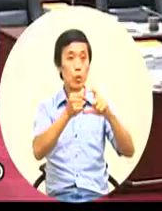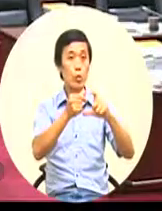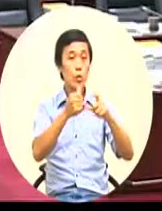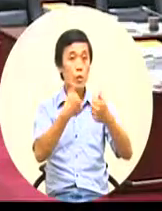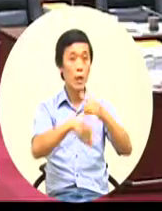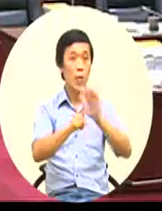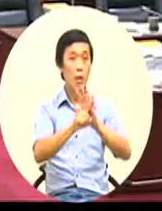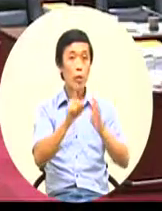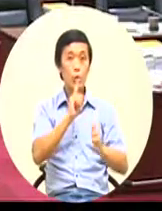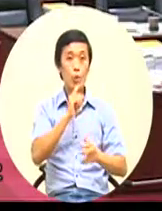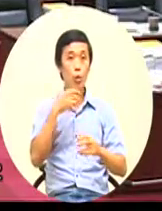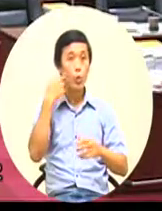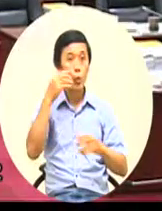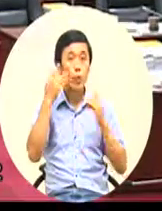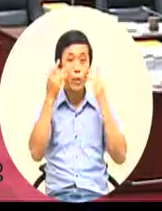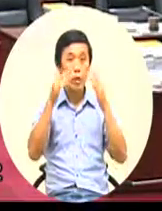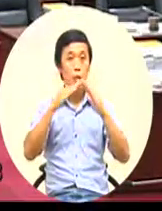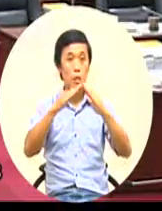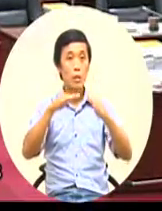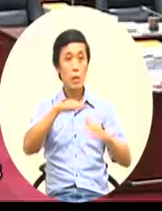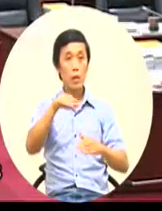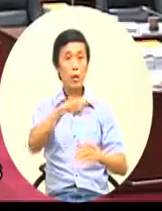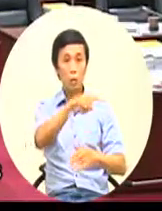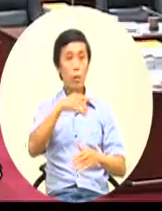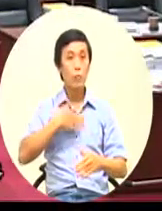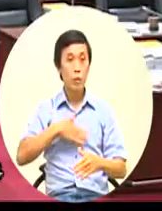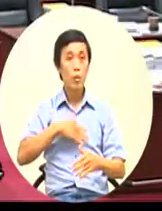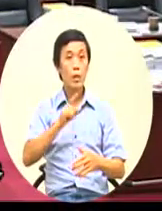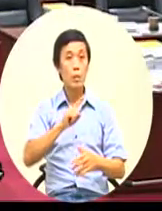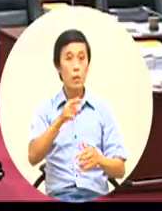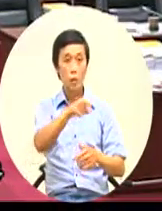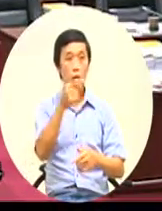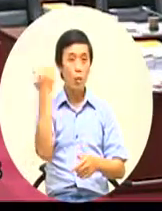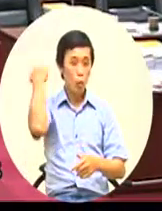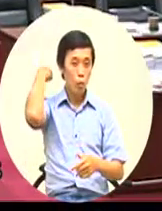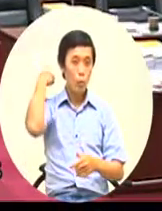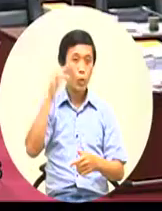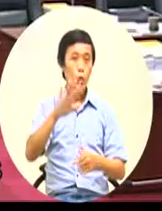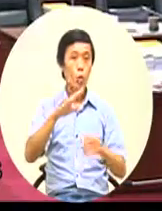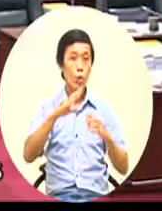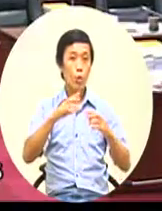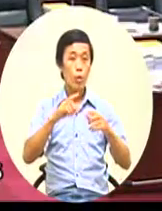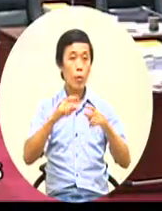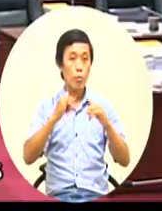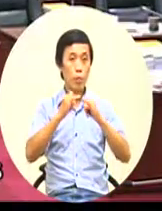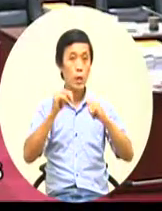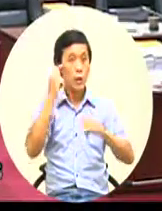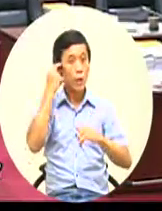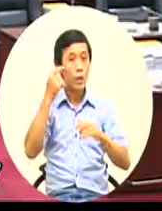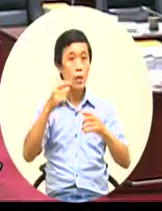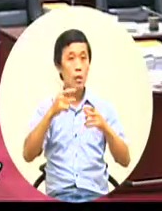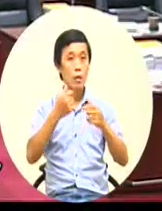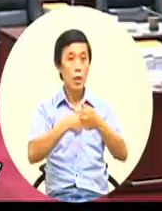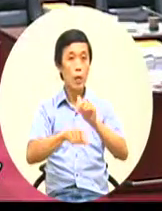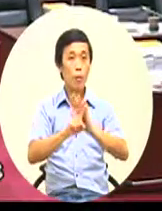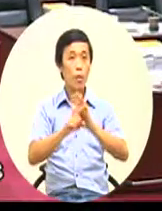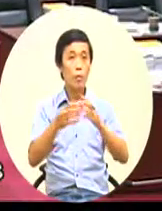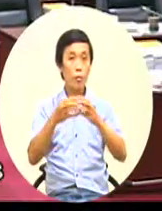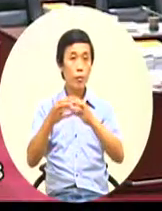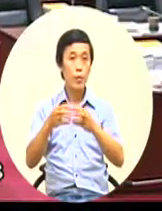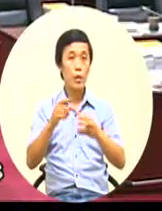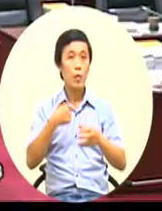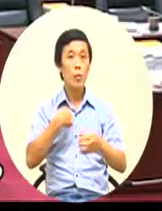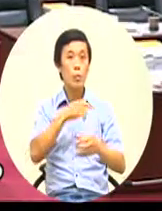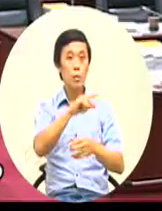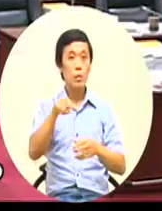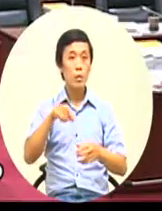么？因为他知道他背后还是有广大的民意的支持。我们三民区的治水，我们三民区的环境，果菜